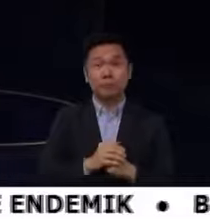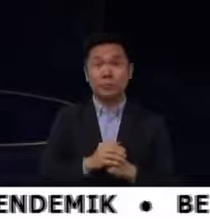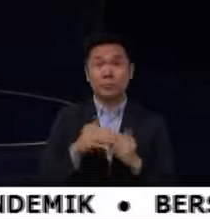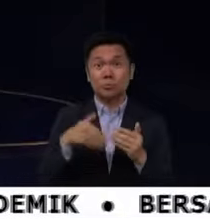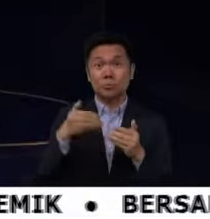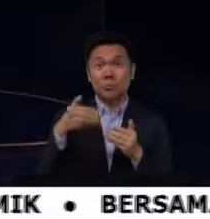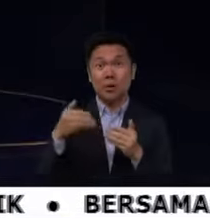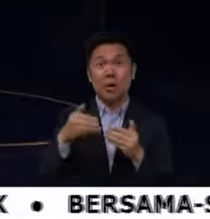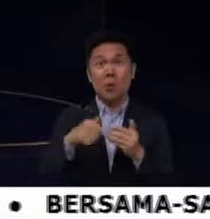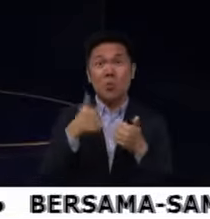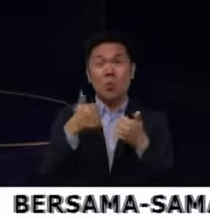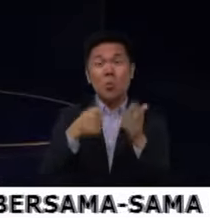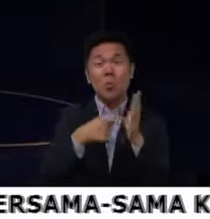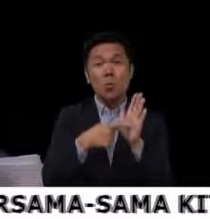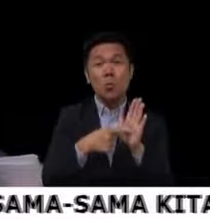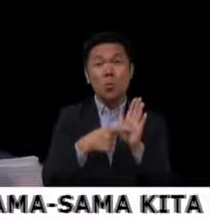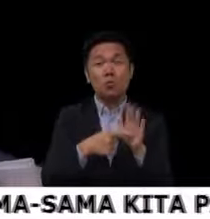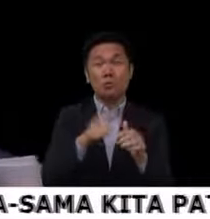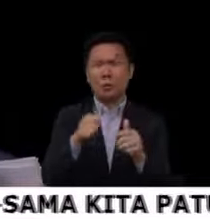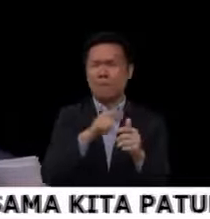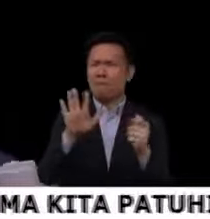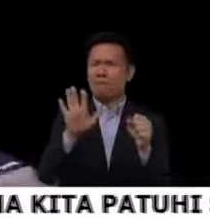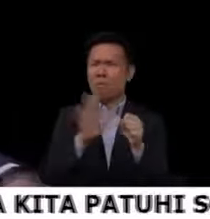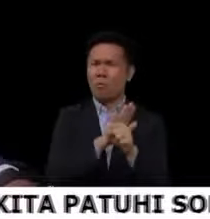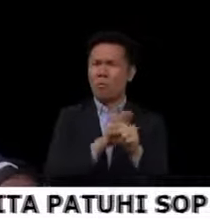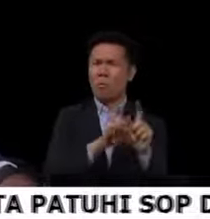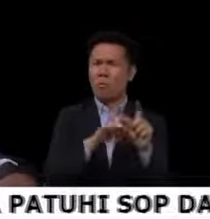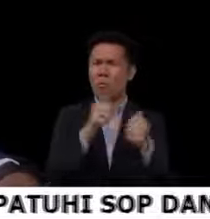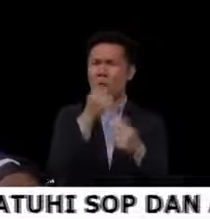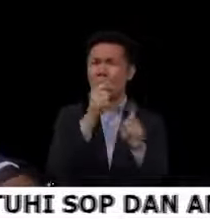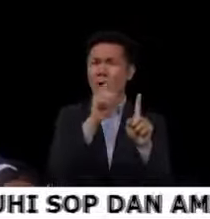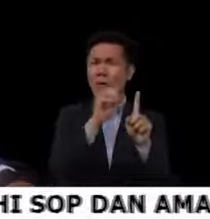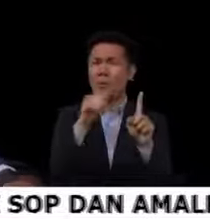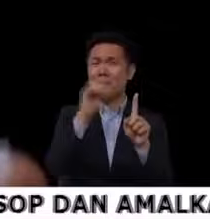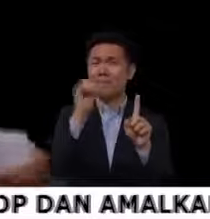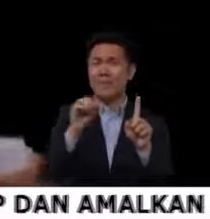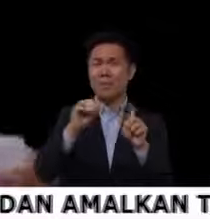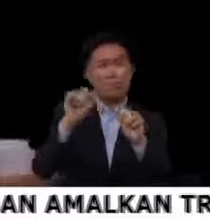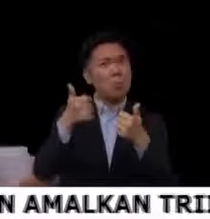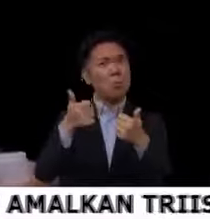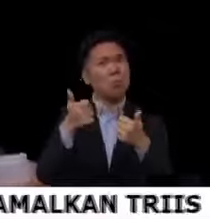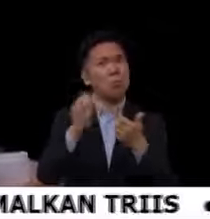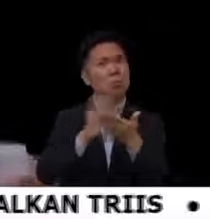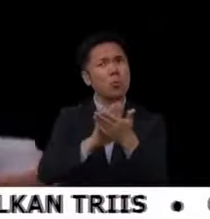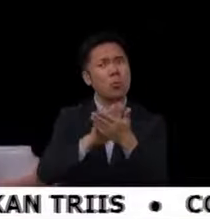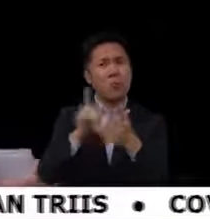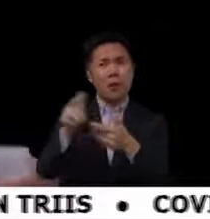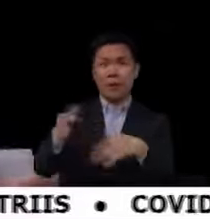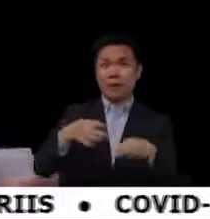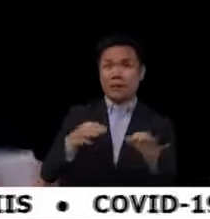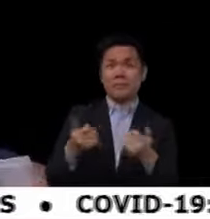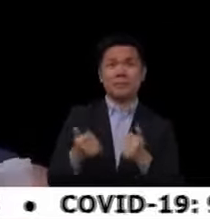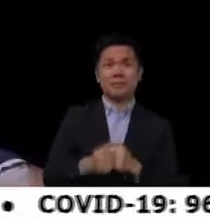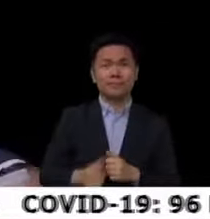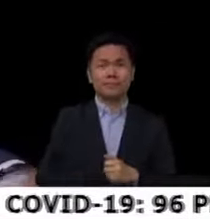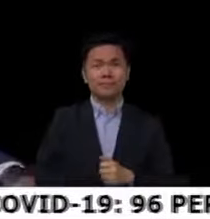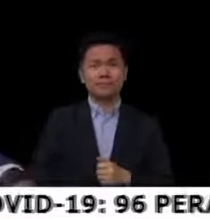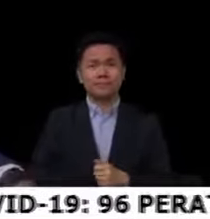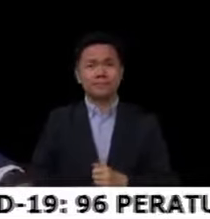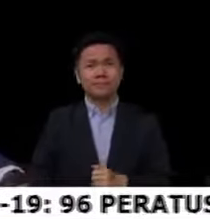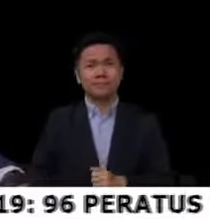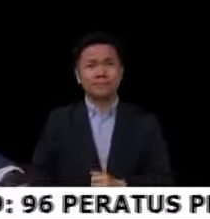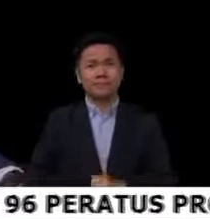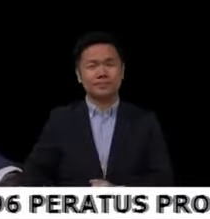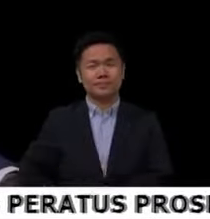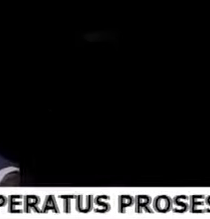hampir sub dianggap sebagai peka penuh kesempurnaan boleh kita Jelaskan bagaimana Boleh mencapai prestasi sebegitu rupa